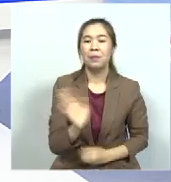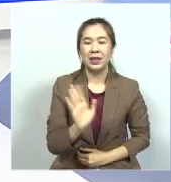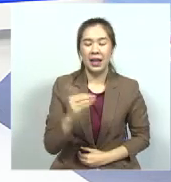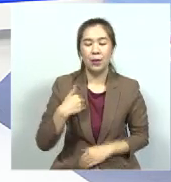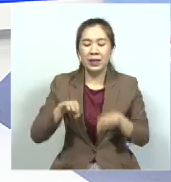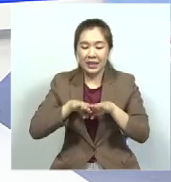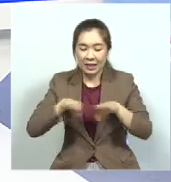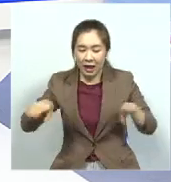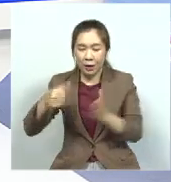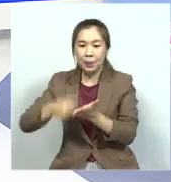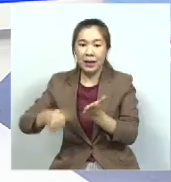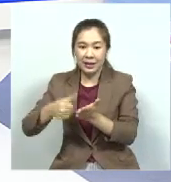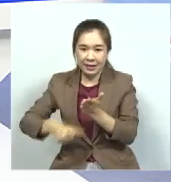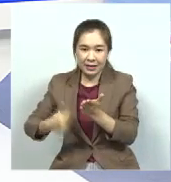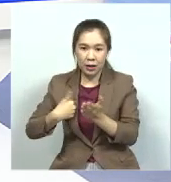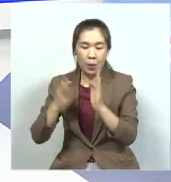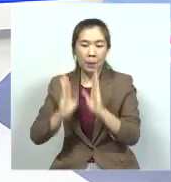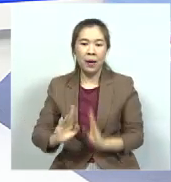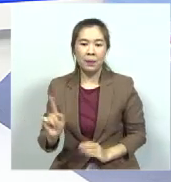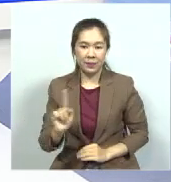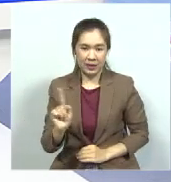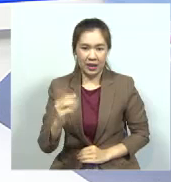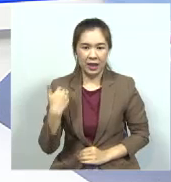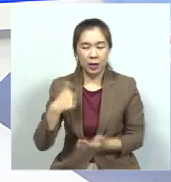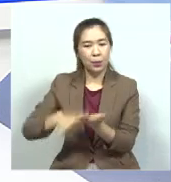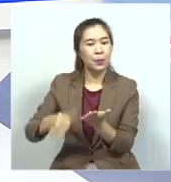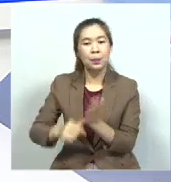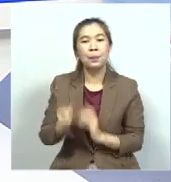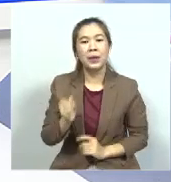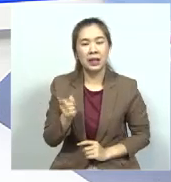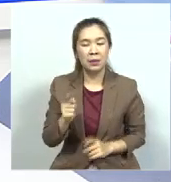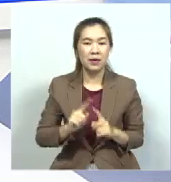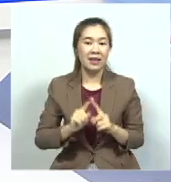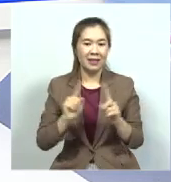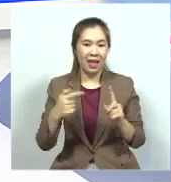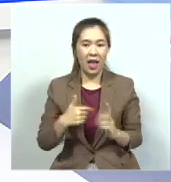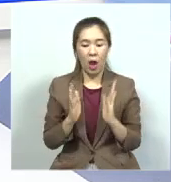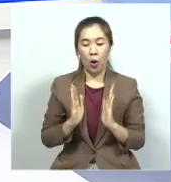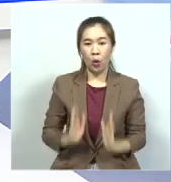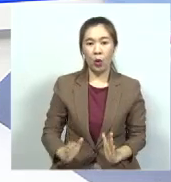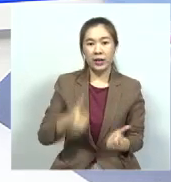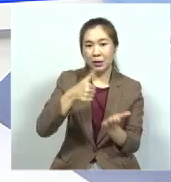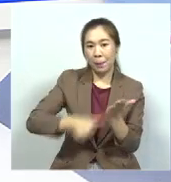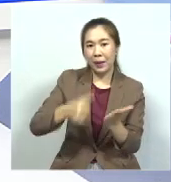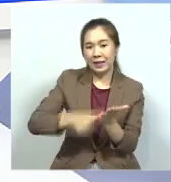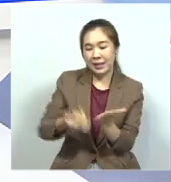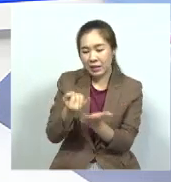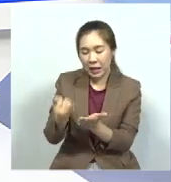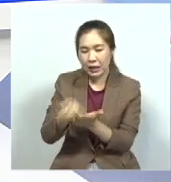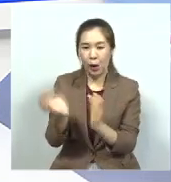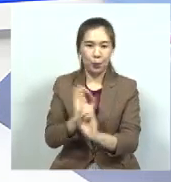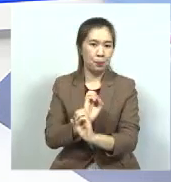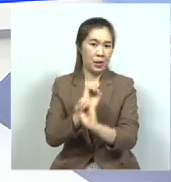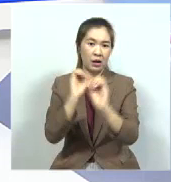ามีฐานภาษีอยู่แล้วเราเสียภาษีแบบไหนฐานภาษีของเราก็จะเป็นแบบนั้นแต่คนที่ไม่เคยเสียภาษีเลยไม่เค